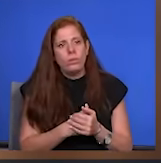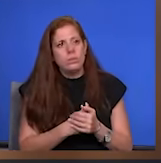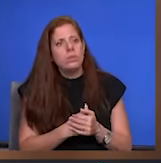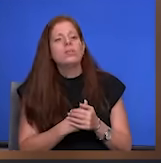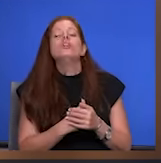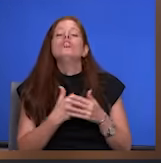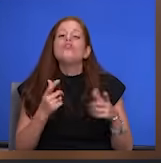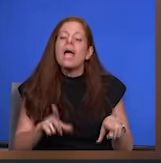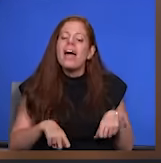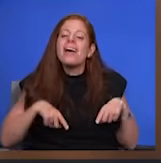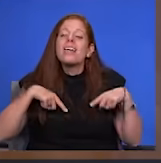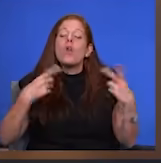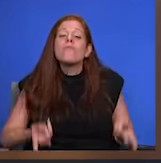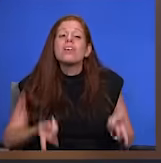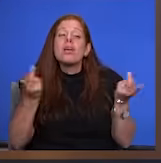רחובות.